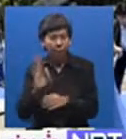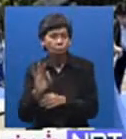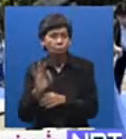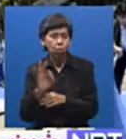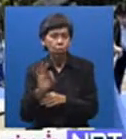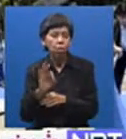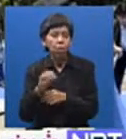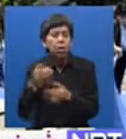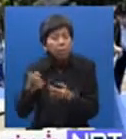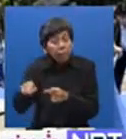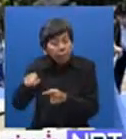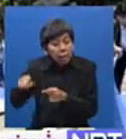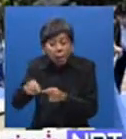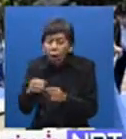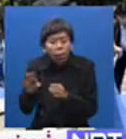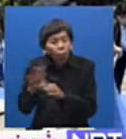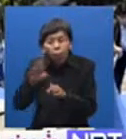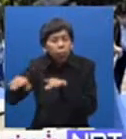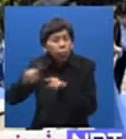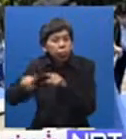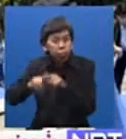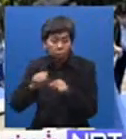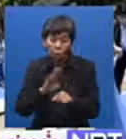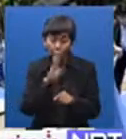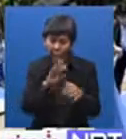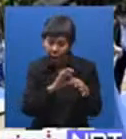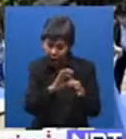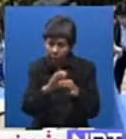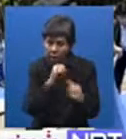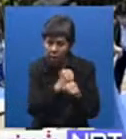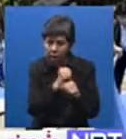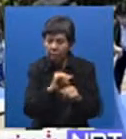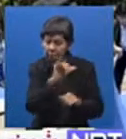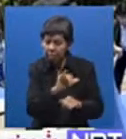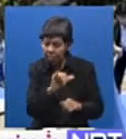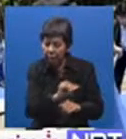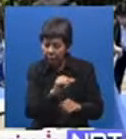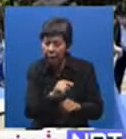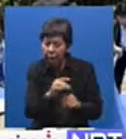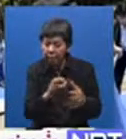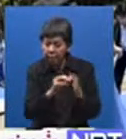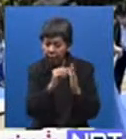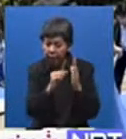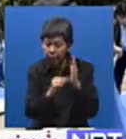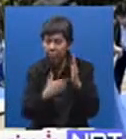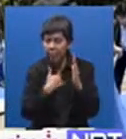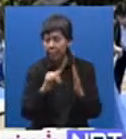ริษัทและที่เหลือเป็นกลุ่มย่อยบางบริษัทเกี่ยวข้องกับเครือญาติในพื้นที